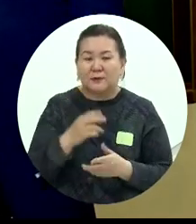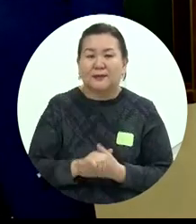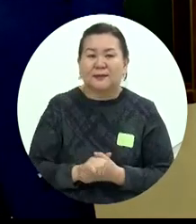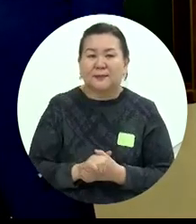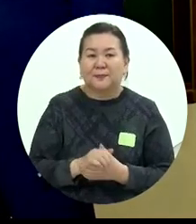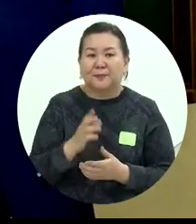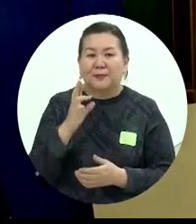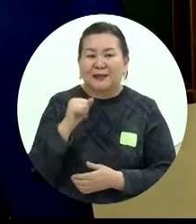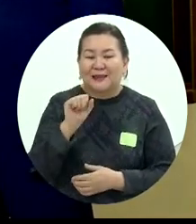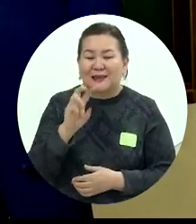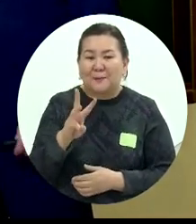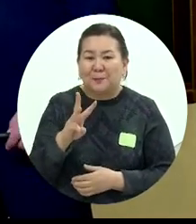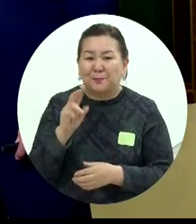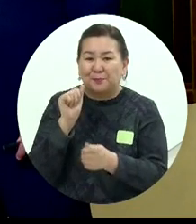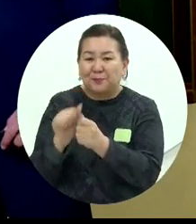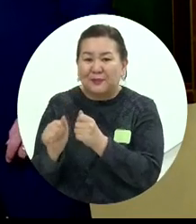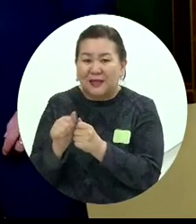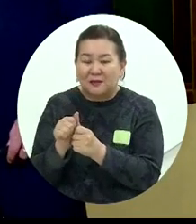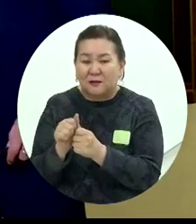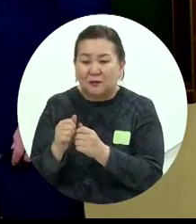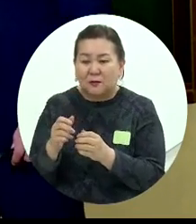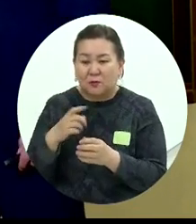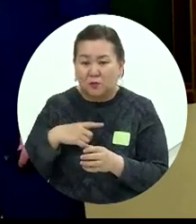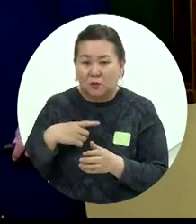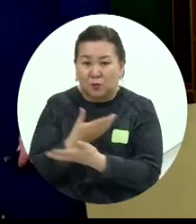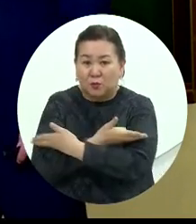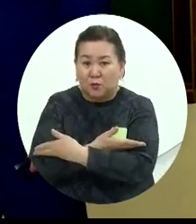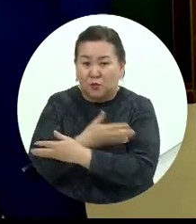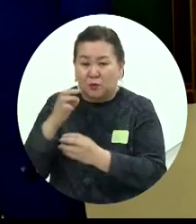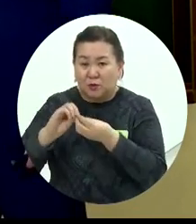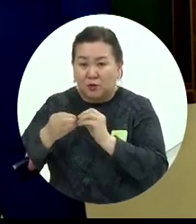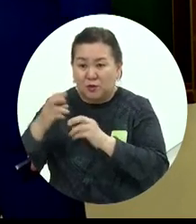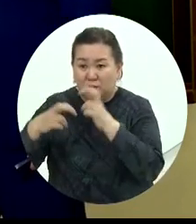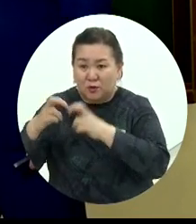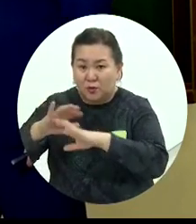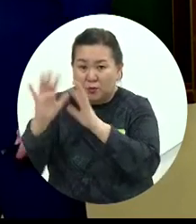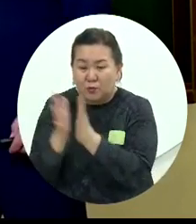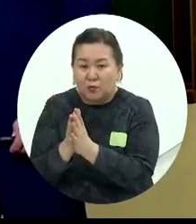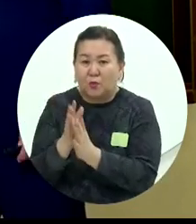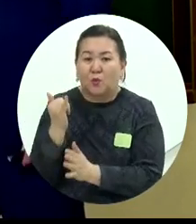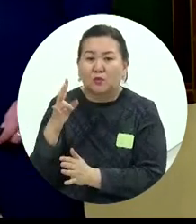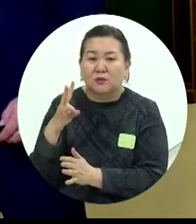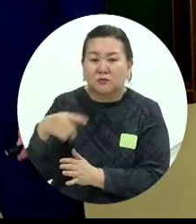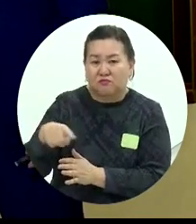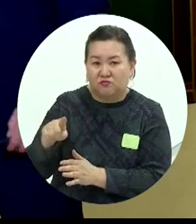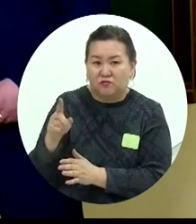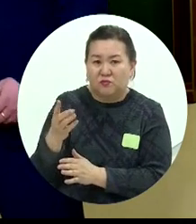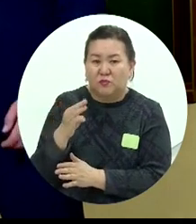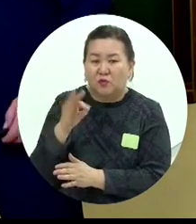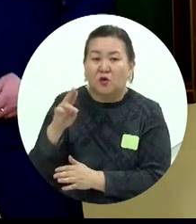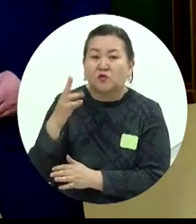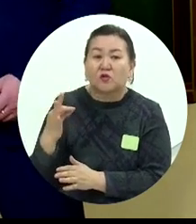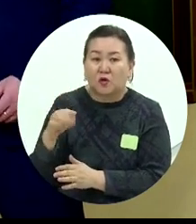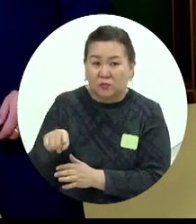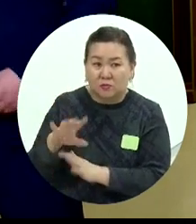За дам зарцуулагдсан ус гэдэг нь бол бүтээгдэхүүн үйлдвэрлэхэд зарцуулсан нийт усны хэмжээг хэлж байгаа. Өөрөөр хэлбэл төрөний потолкийг